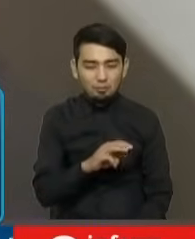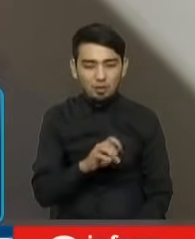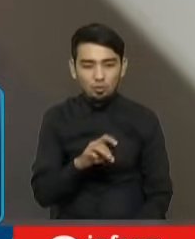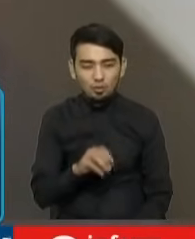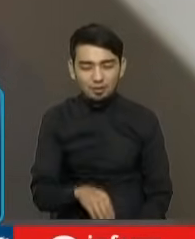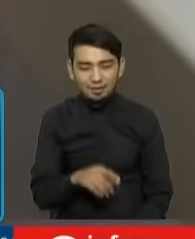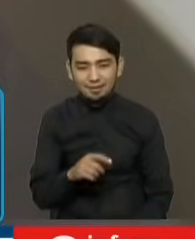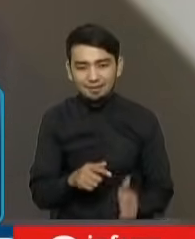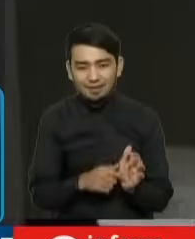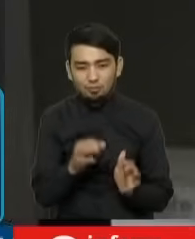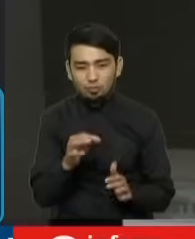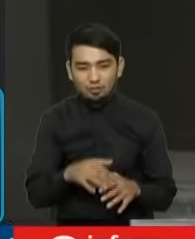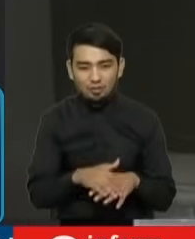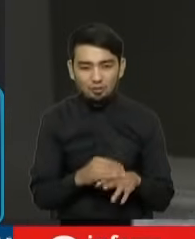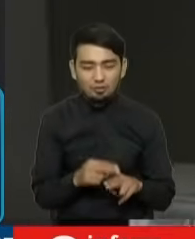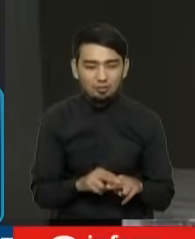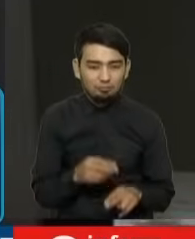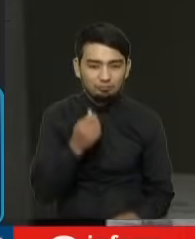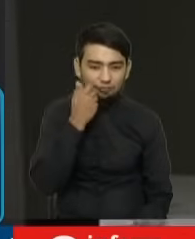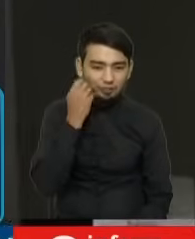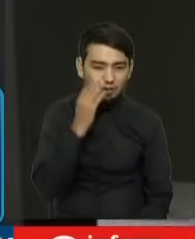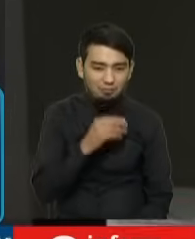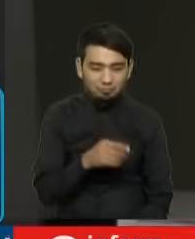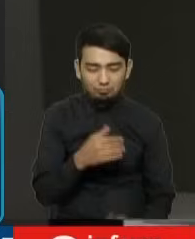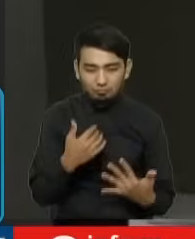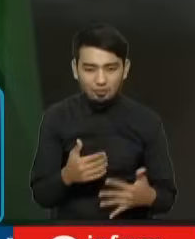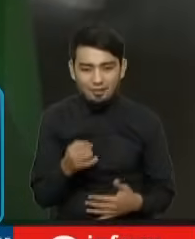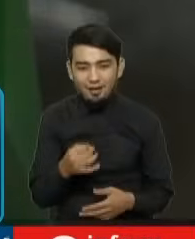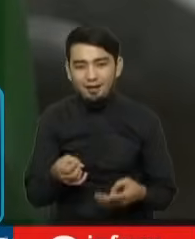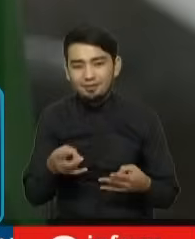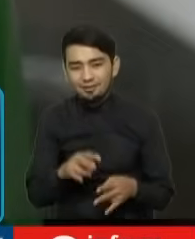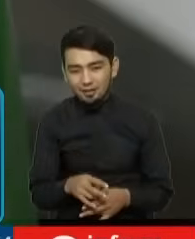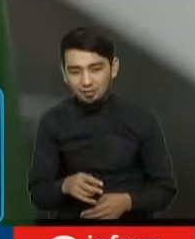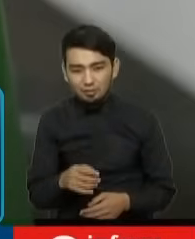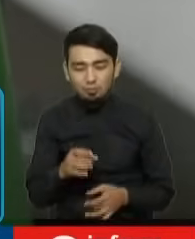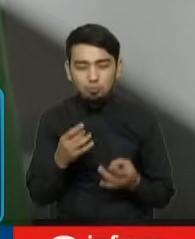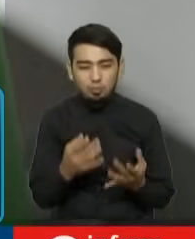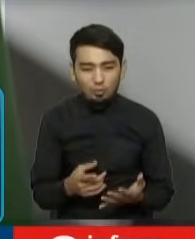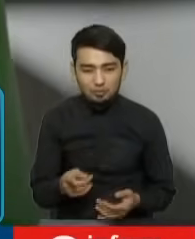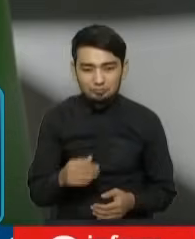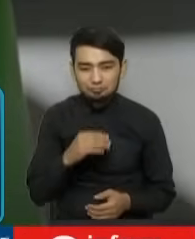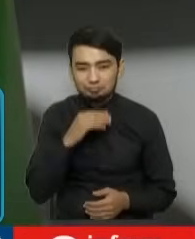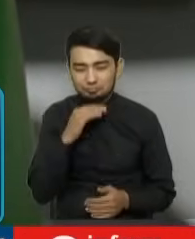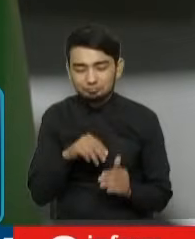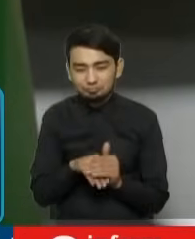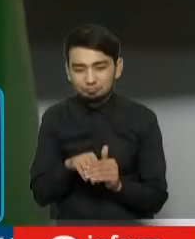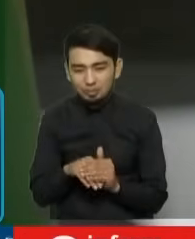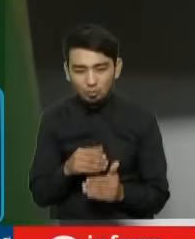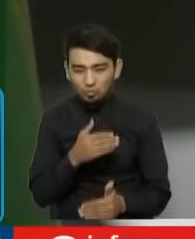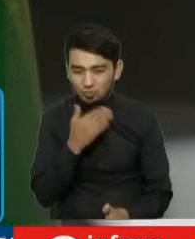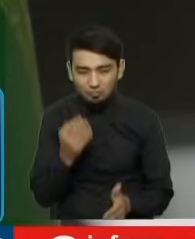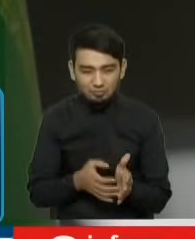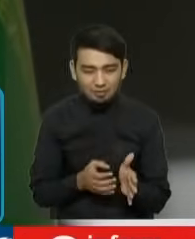порядка 7% населения могут воспользоваться этой возможностью. Остальные же просто не имеют достаточного уровня накоплений.